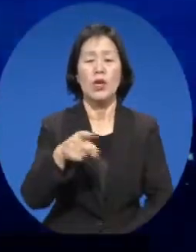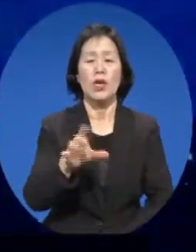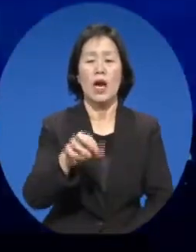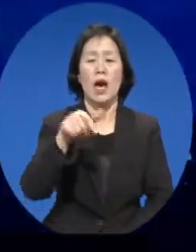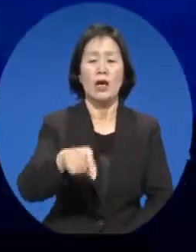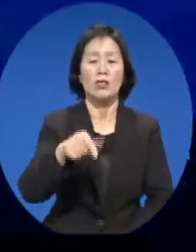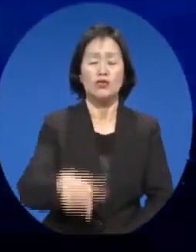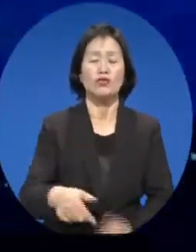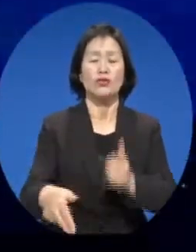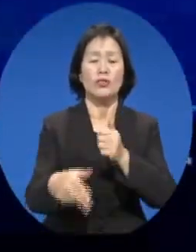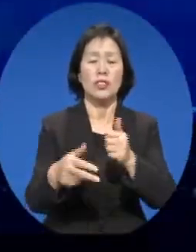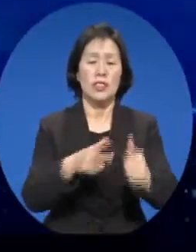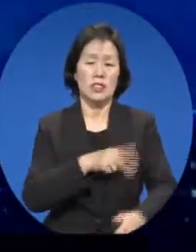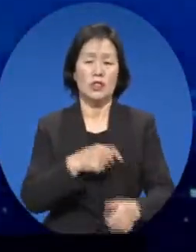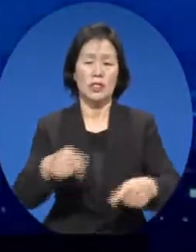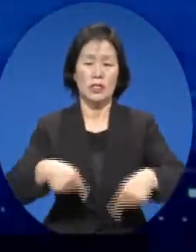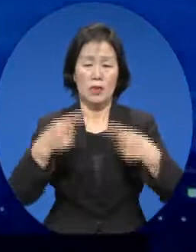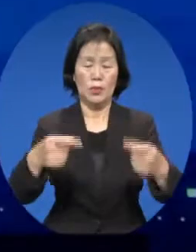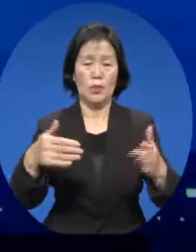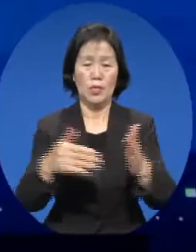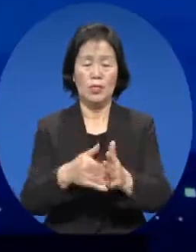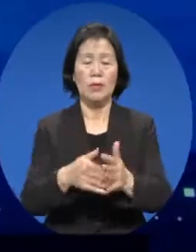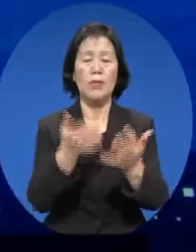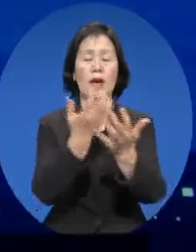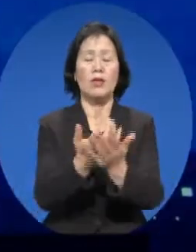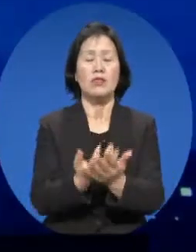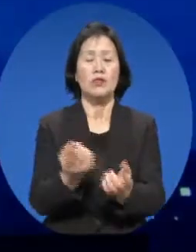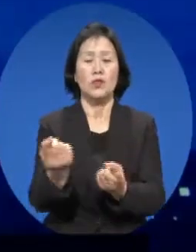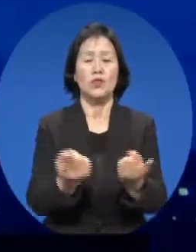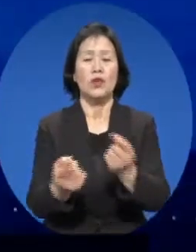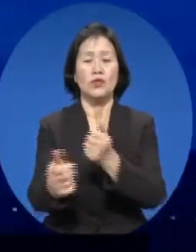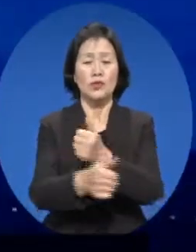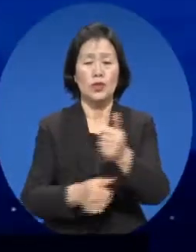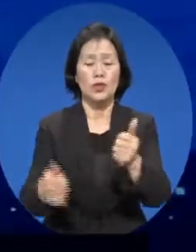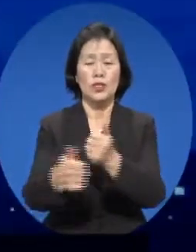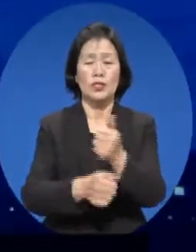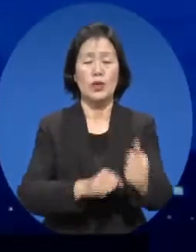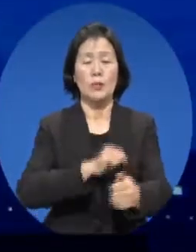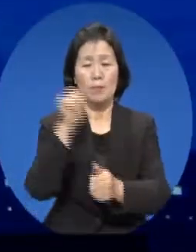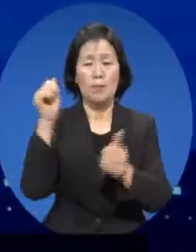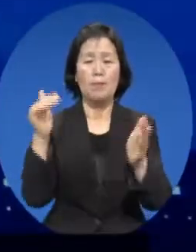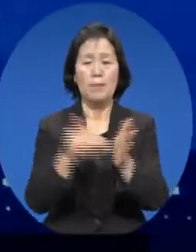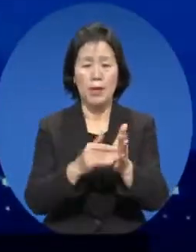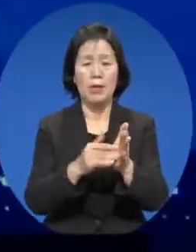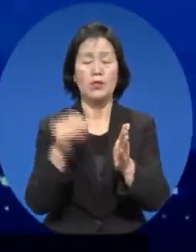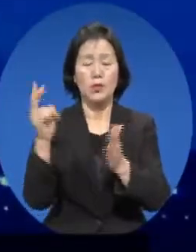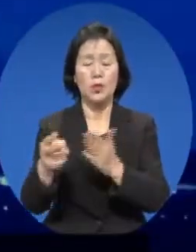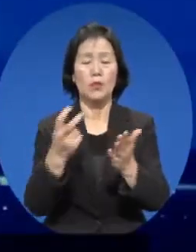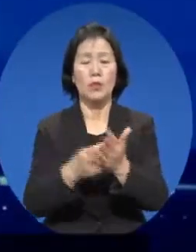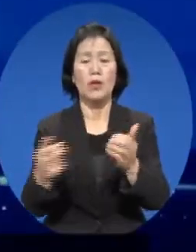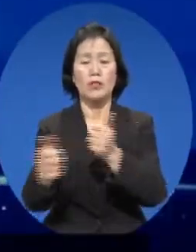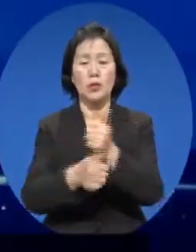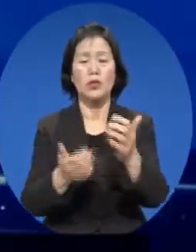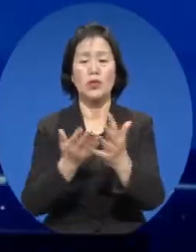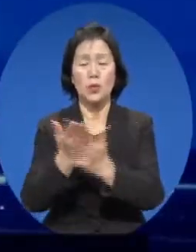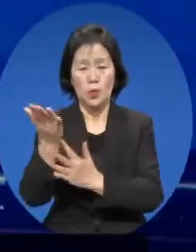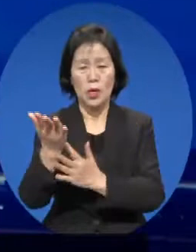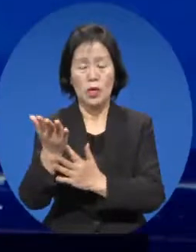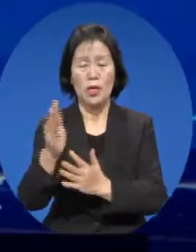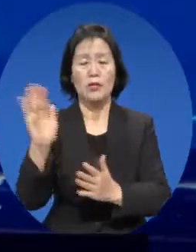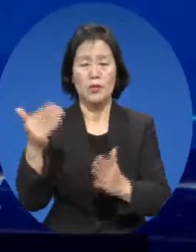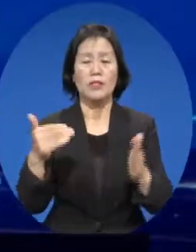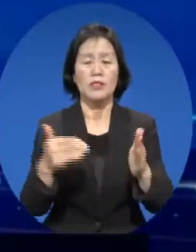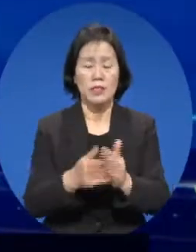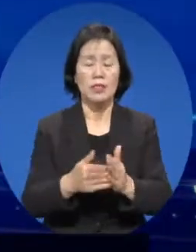참여하면서 지금 안건 조정이 에서 이것이 의 저리 됐고 아울러 법안소위 통과 가 되는